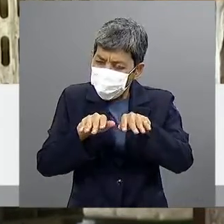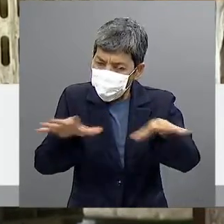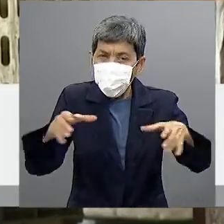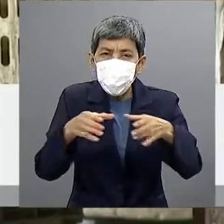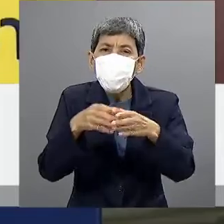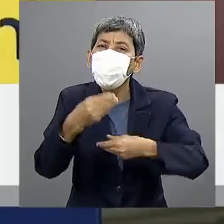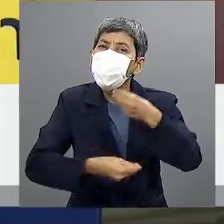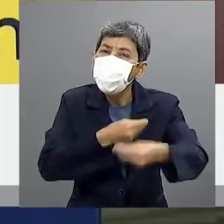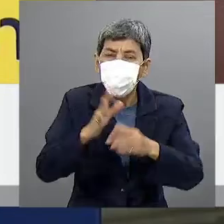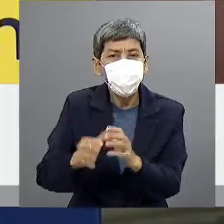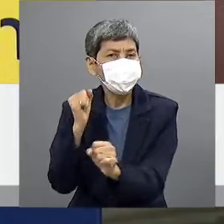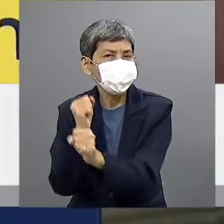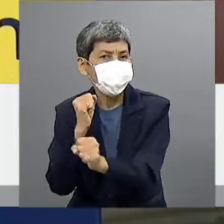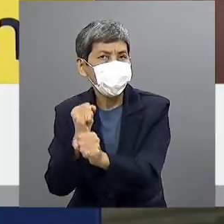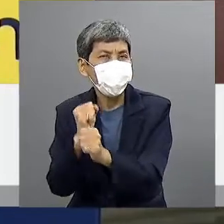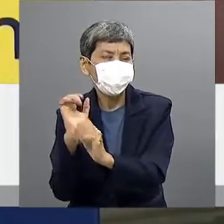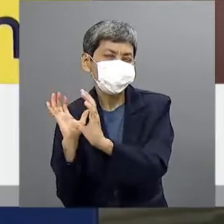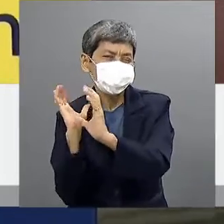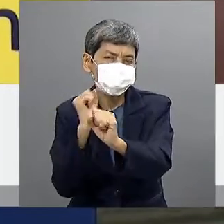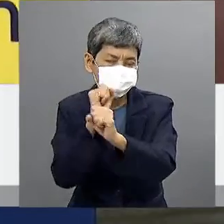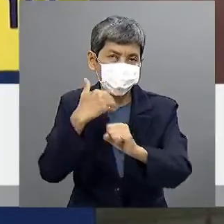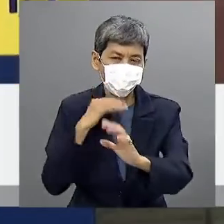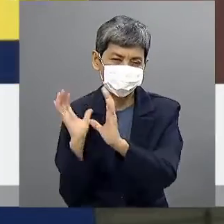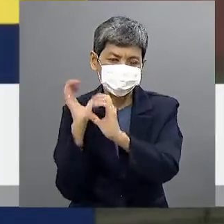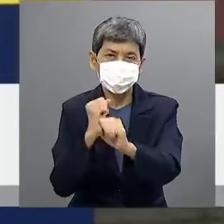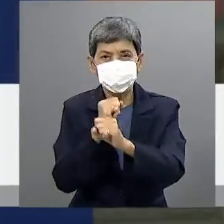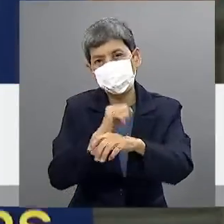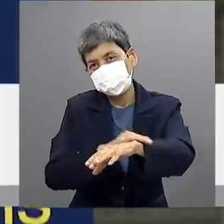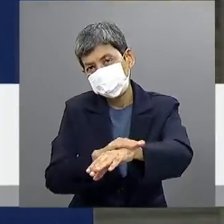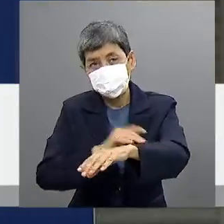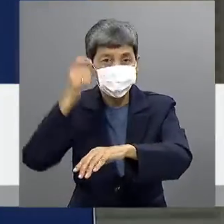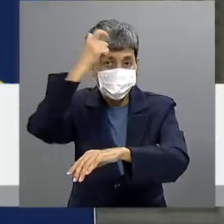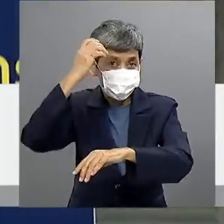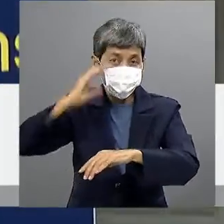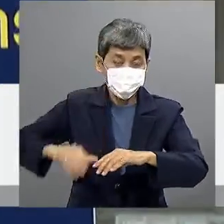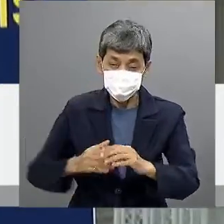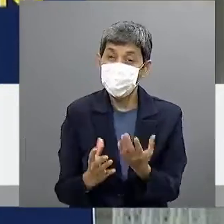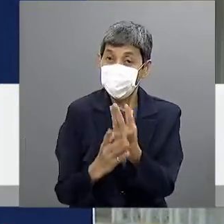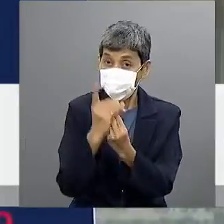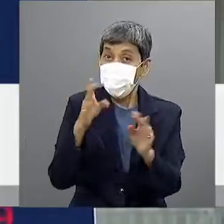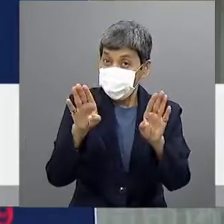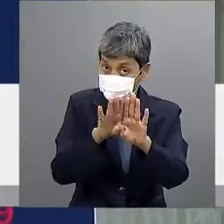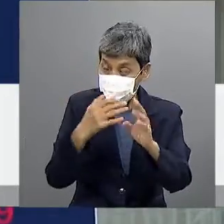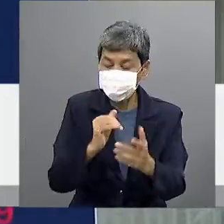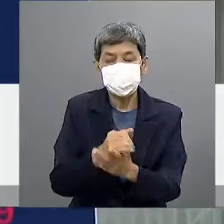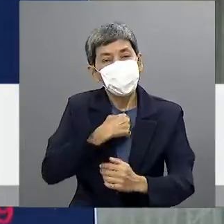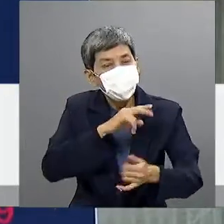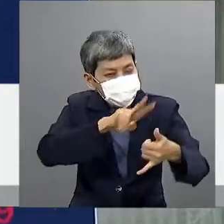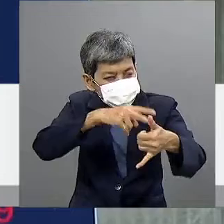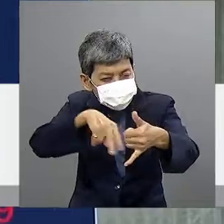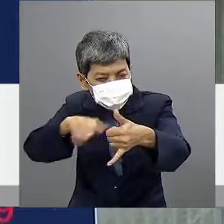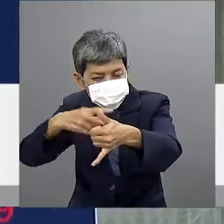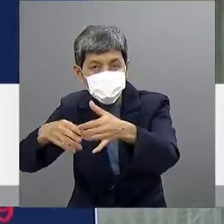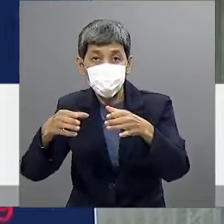านที่ส่วนใหญ่นะครับเป็นแรงงานต่างชาติครับแม้จะปิดกว่า1สัปดาห์แล้วนะครับแต่การตรวจหาเชื้อในกลุ่มผู้ค้าแ